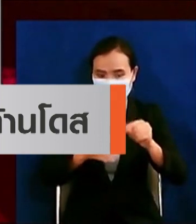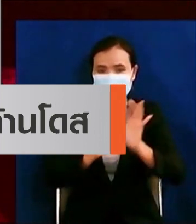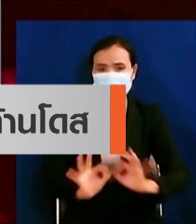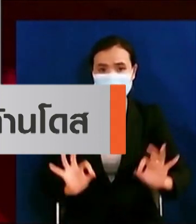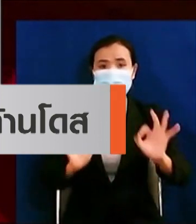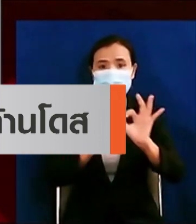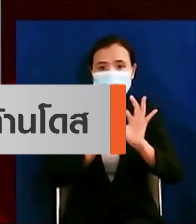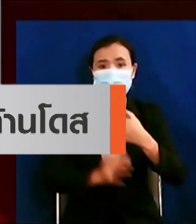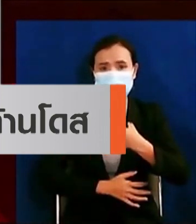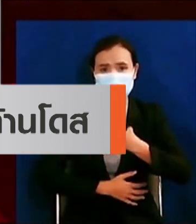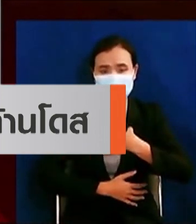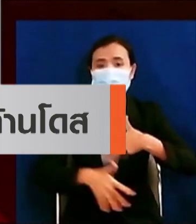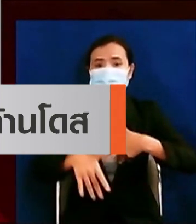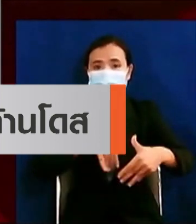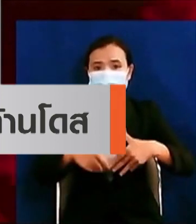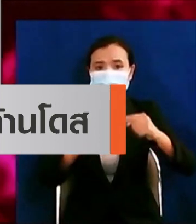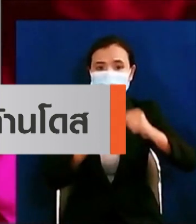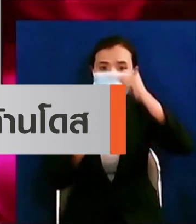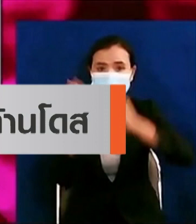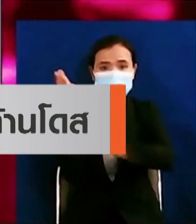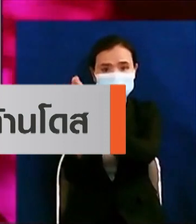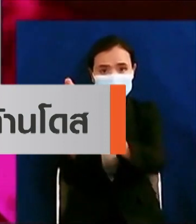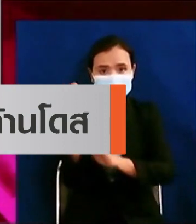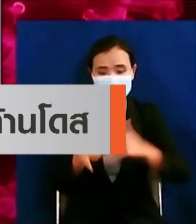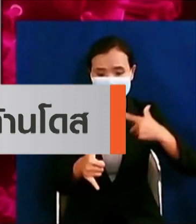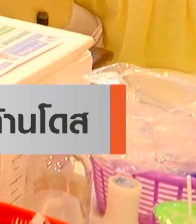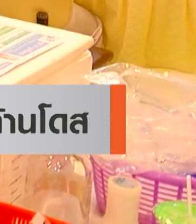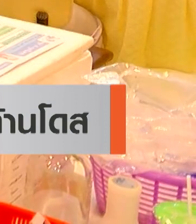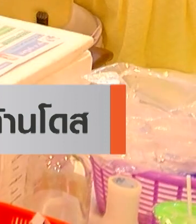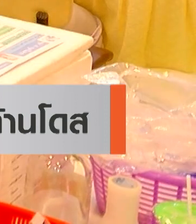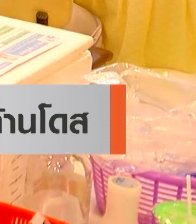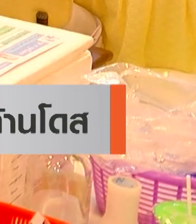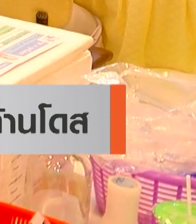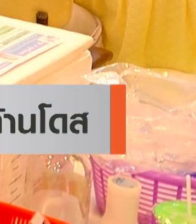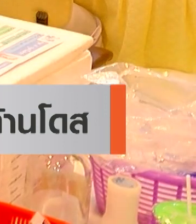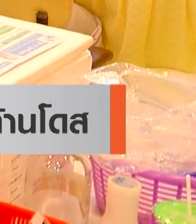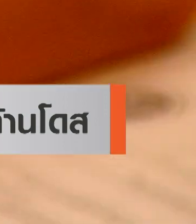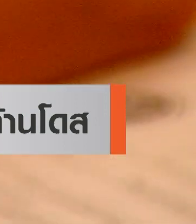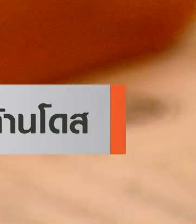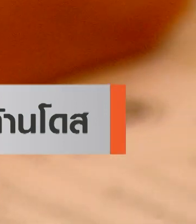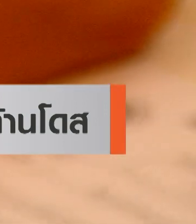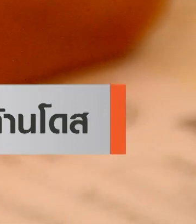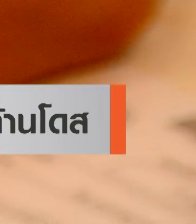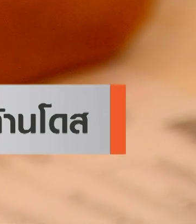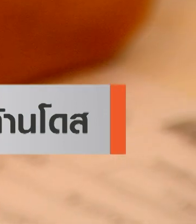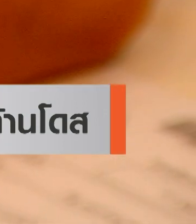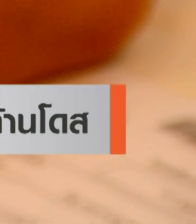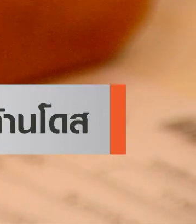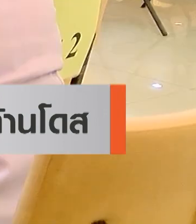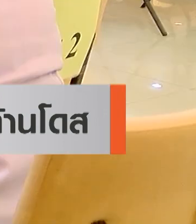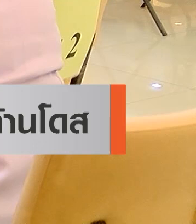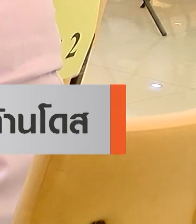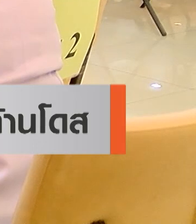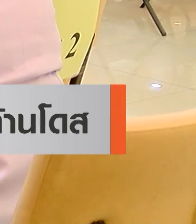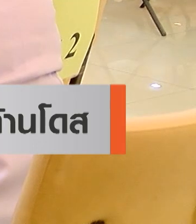ดซื้อวัคซีนอื่นๆที่ไม่ได้จัดหาโดยภาครัฐได้แก่วัคซีนจากโมเดอร์นาหรือซิโนฟาร์มและวัคซีนอื่น